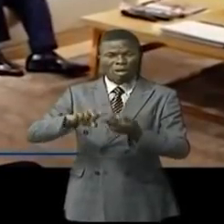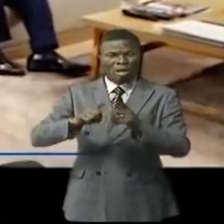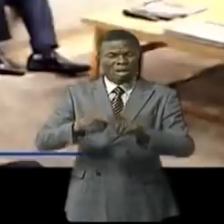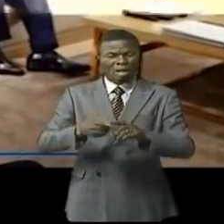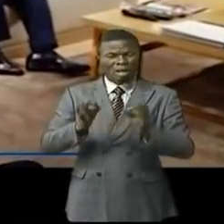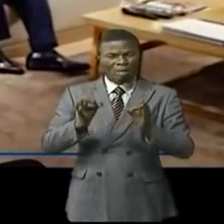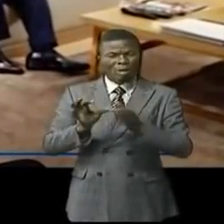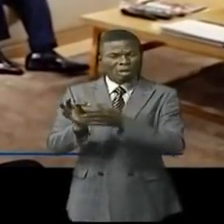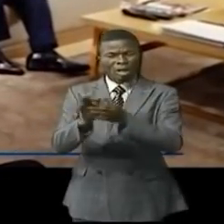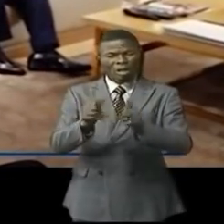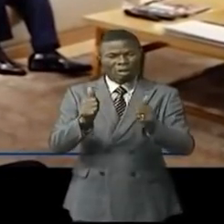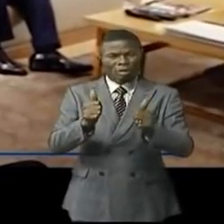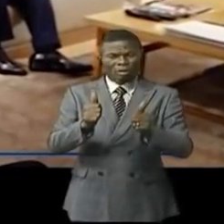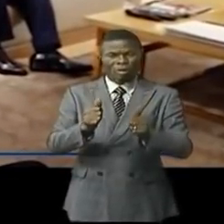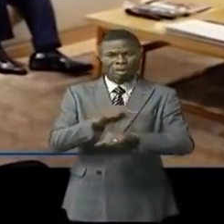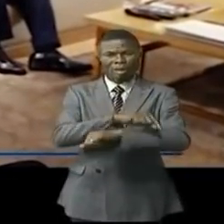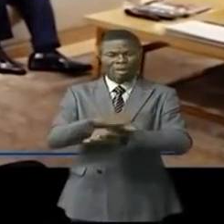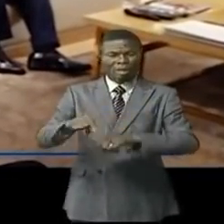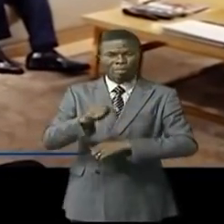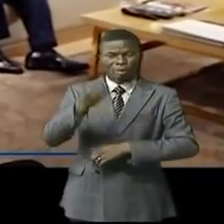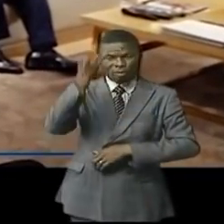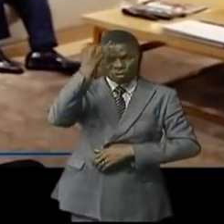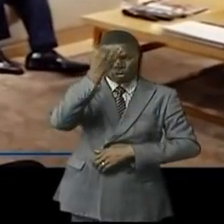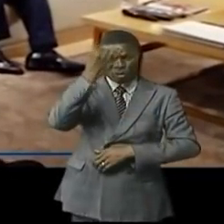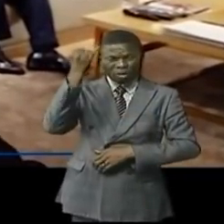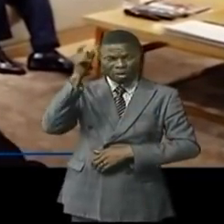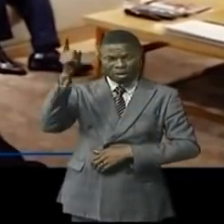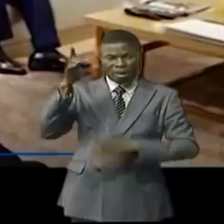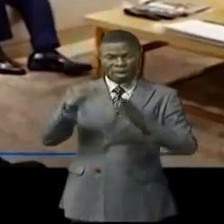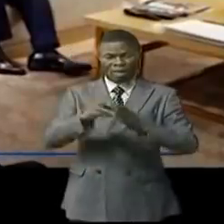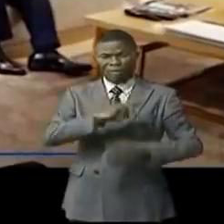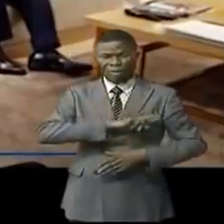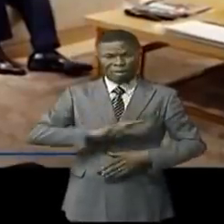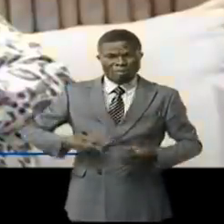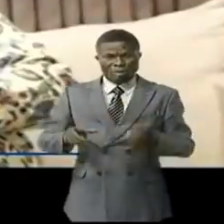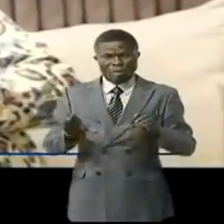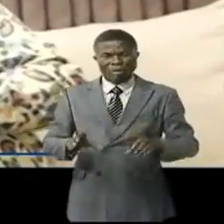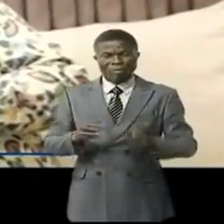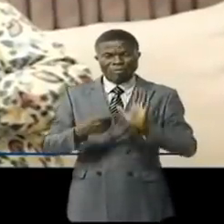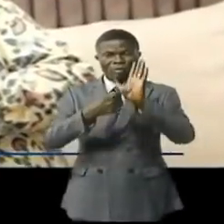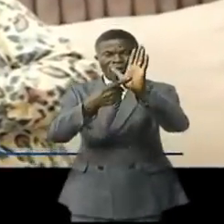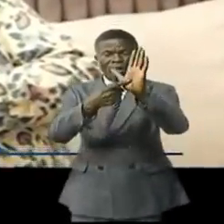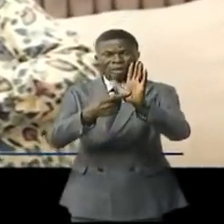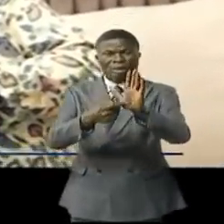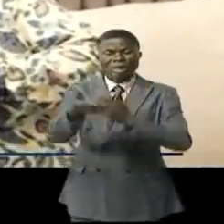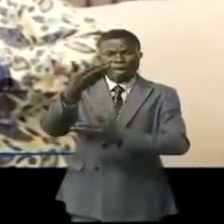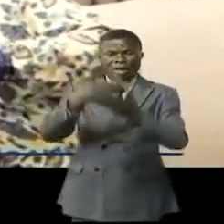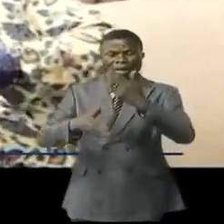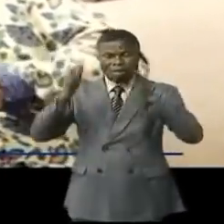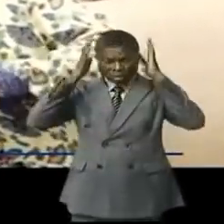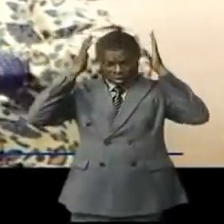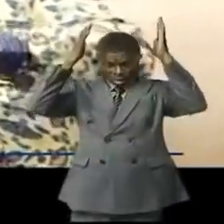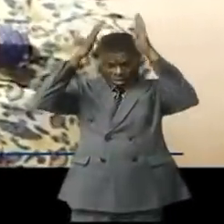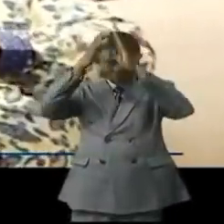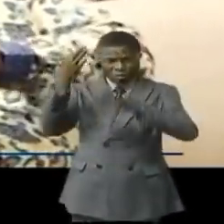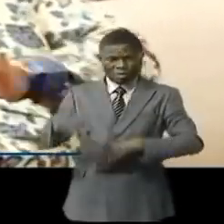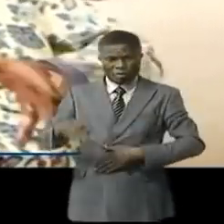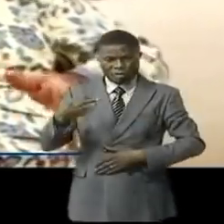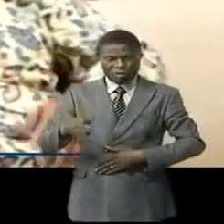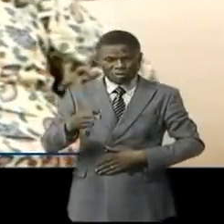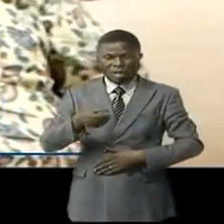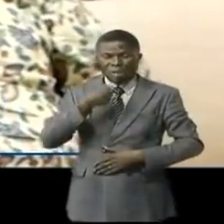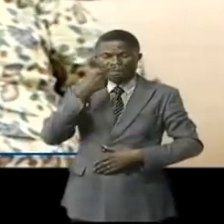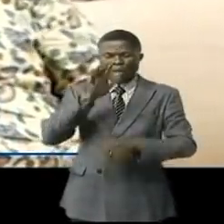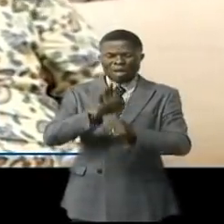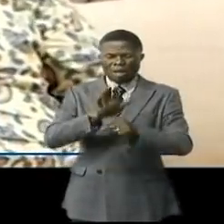entre le Saint-Siège et la République démocratique du Congo. Le représentant du pape est resté très réservé sur les